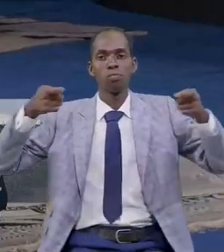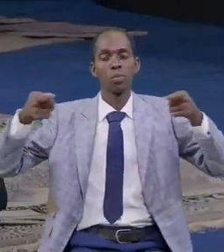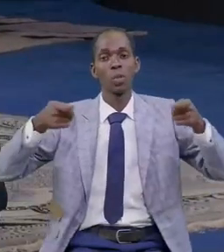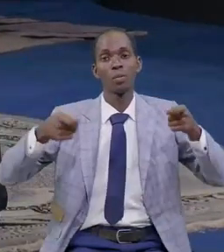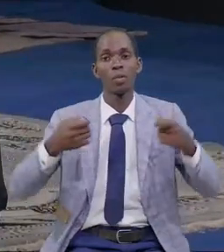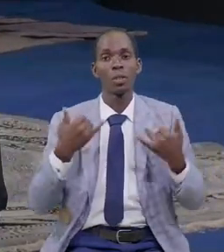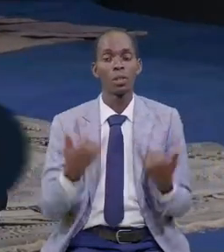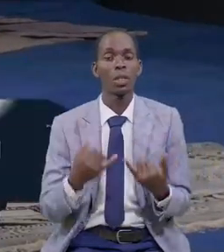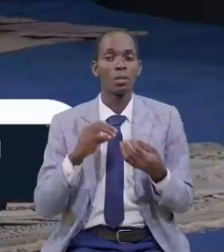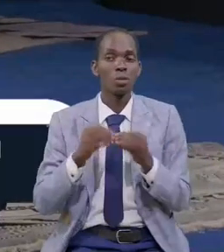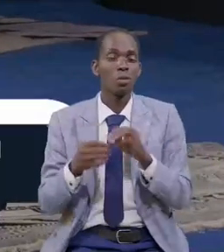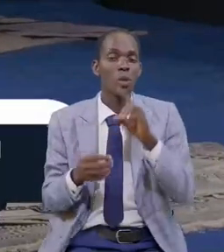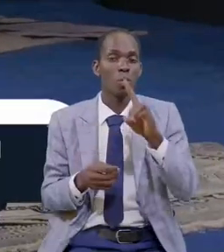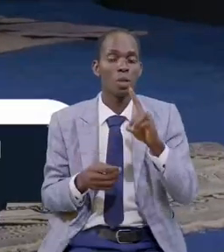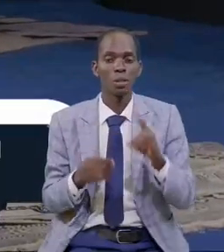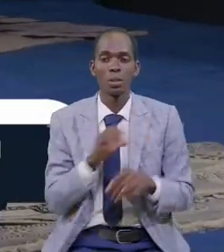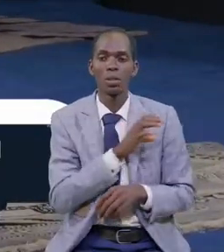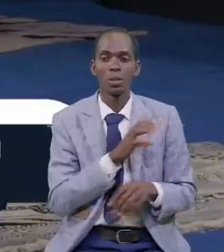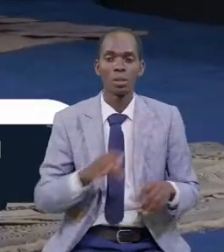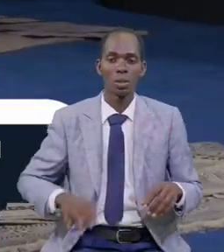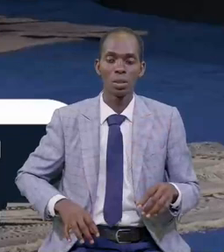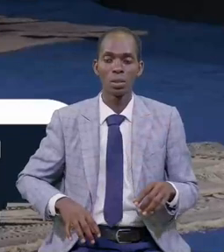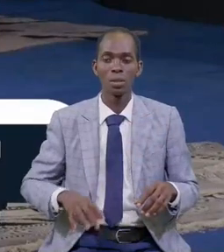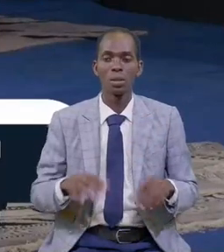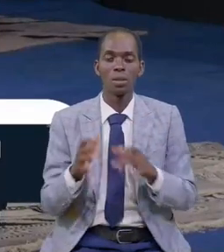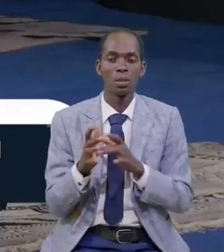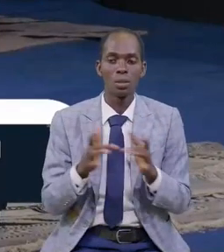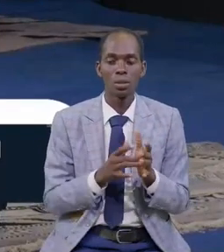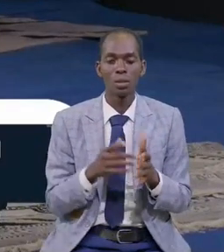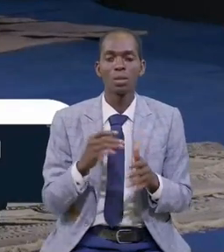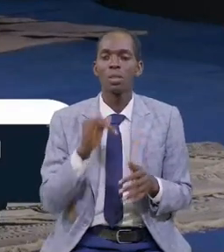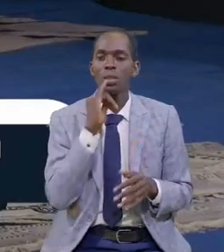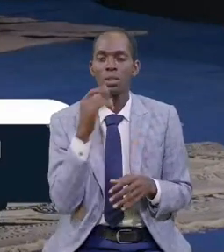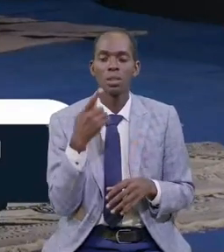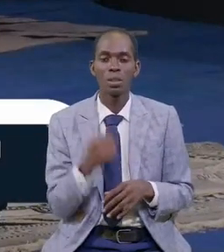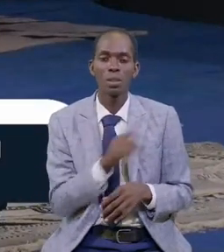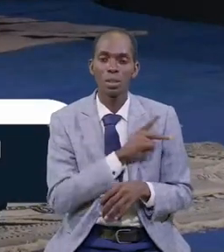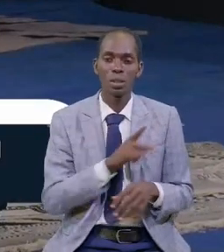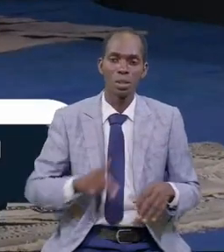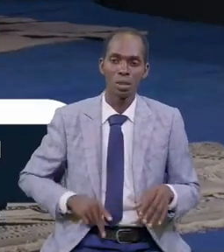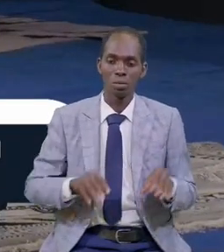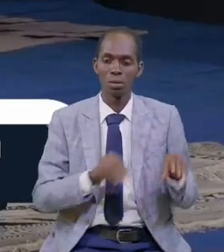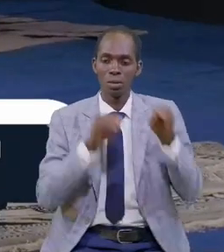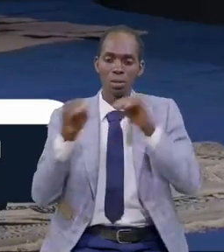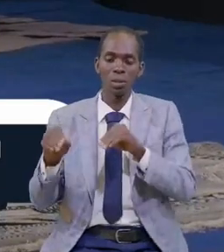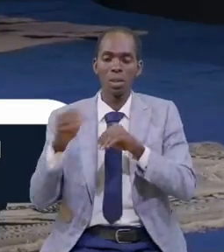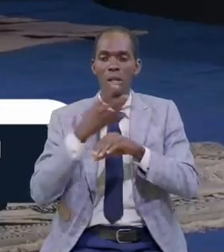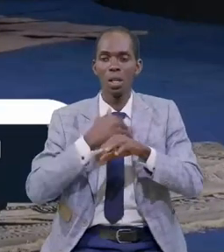numéro 1 Christ Jésus est le roi établi et